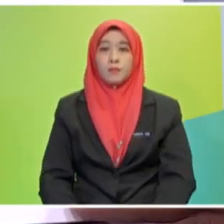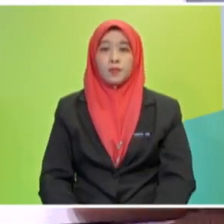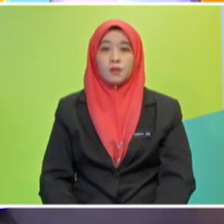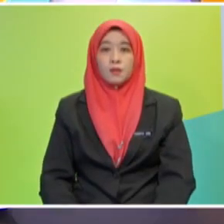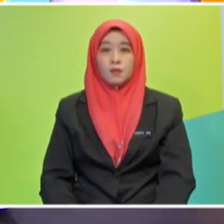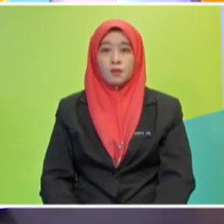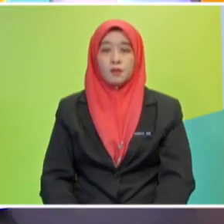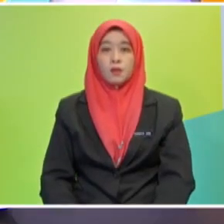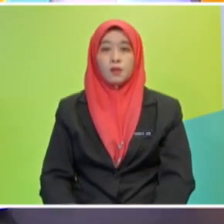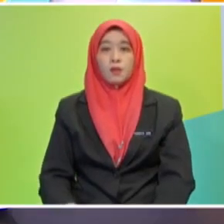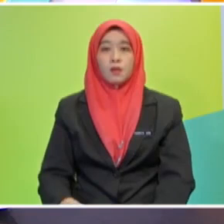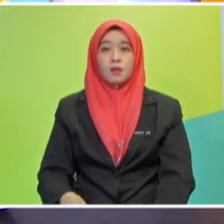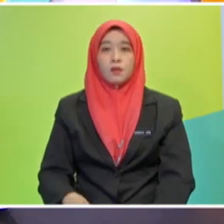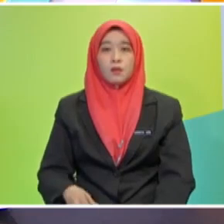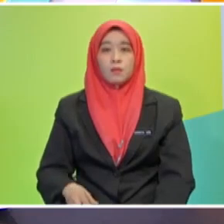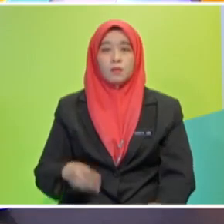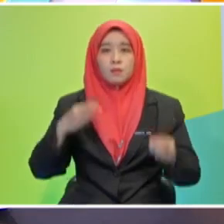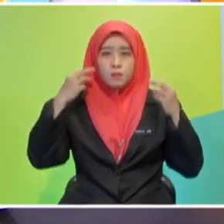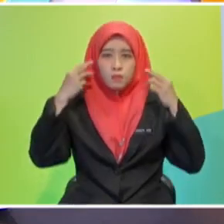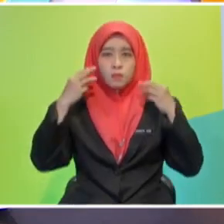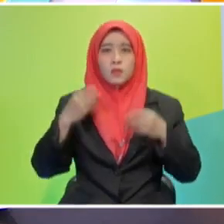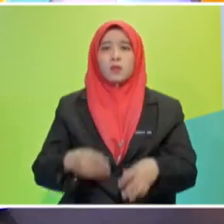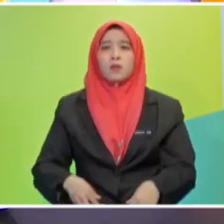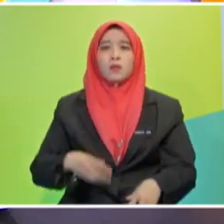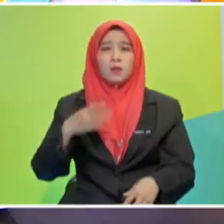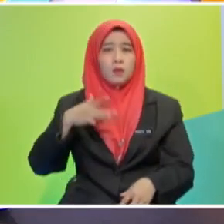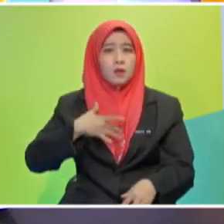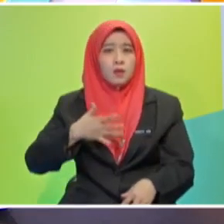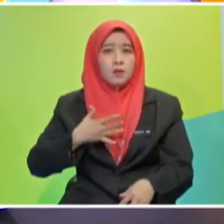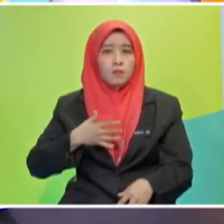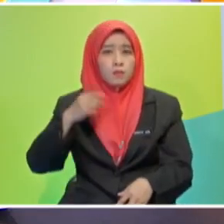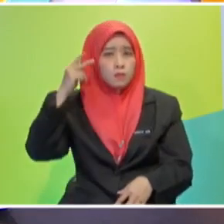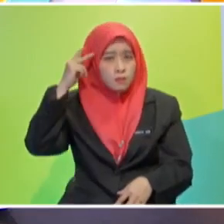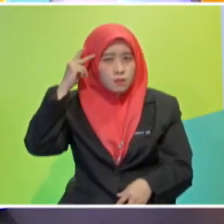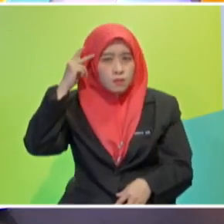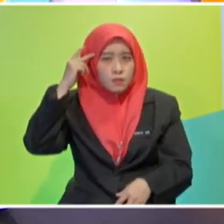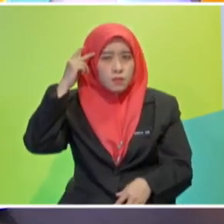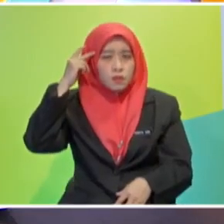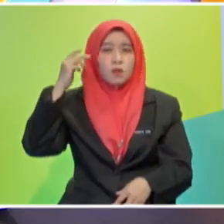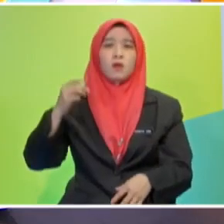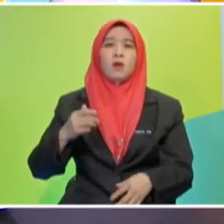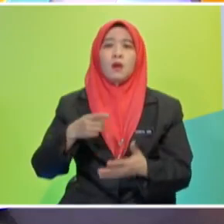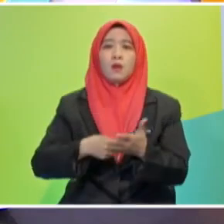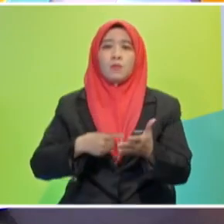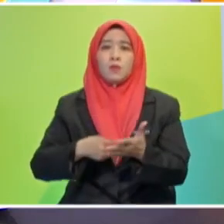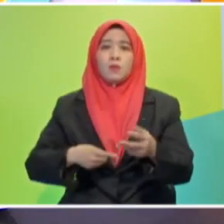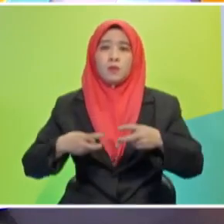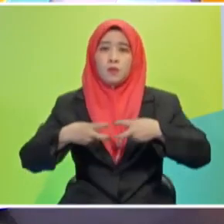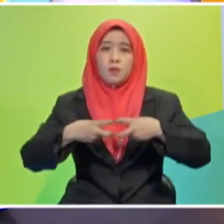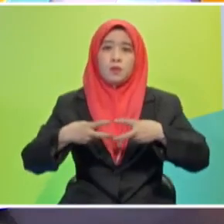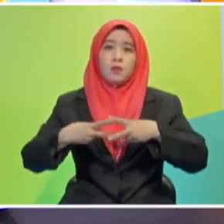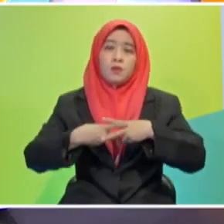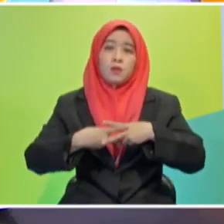cikgu. Okey, tapi jadi saya confuse tadi, cikgu. Elektromekanikal tu, cikgu. Ya, nanti yang ini cikgu akan terangkan. Okey, jadi